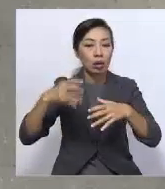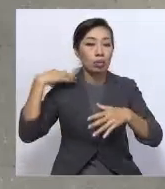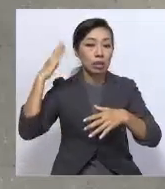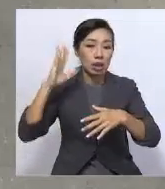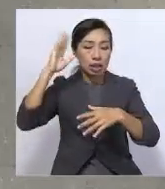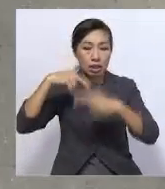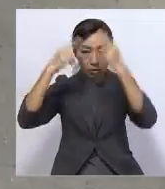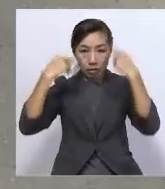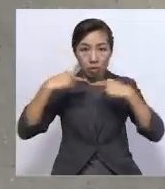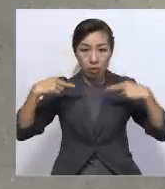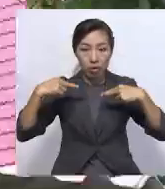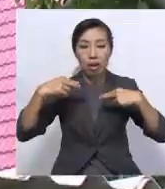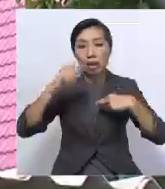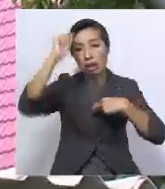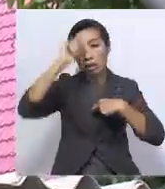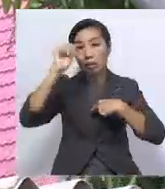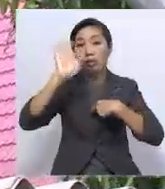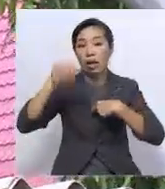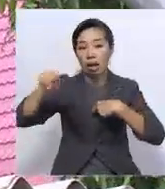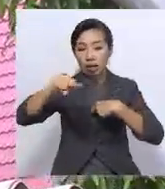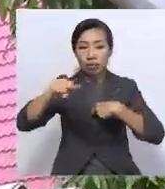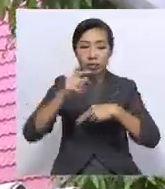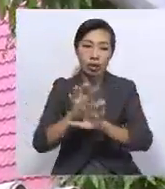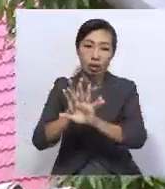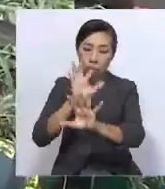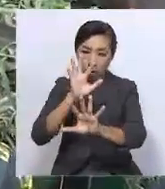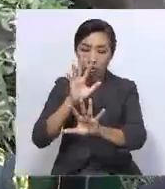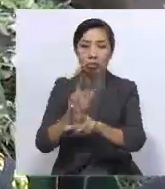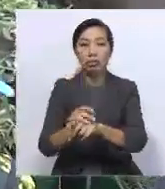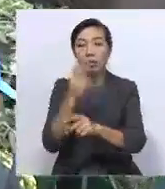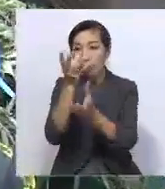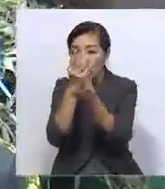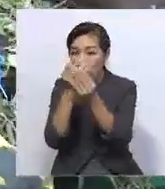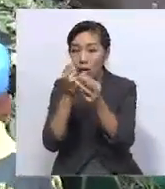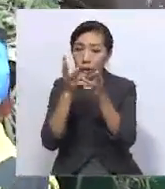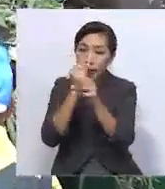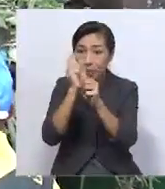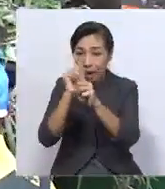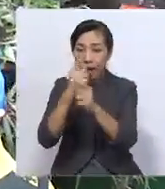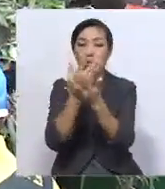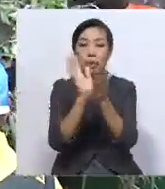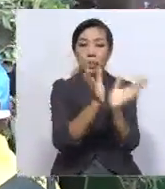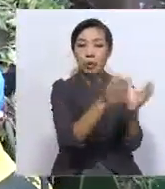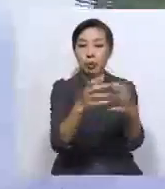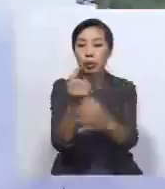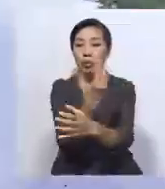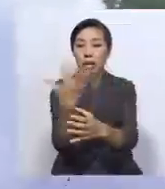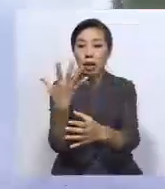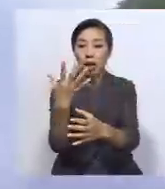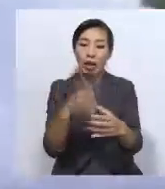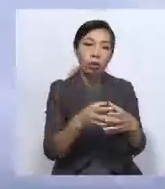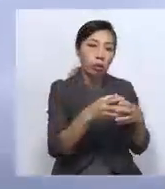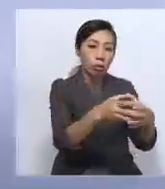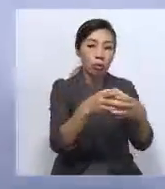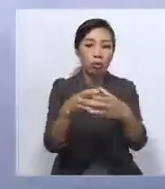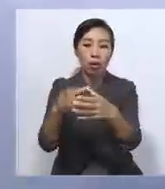ยหัวใจเขาได้รวมพลรับฟังการชี้แจงการปฏิบัติงานค่ะก่อนที่จะแบ่งกำลังเป็น5ชุดไปทำกิจกรรมบำเพ็ญประโย